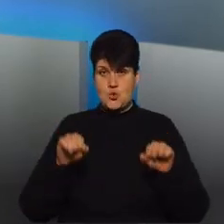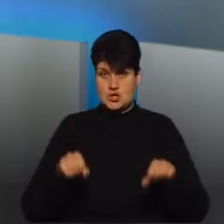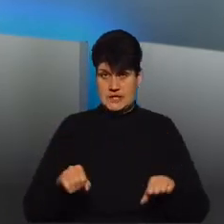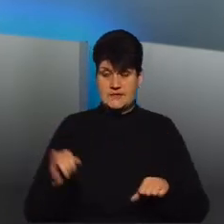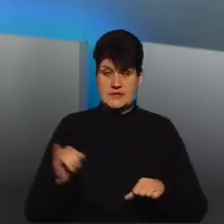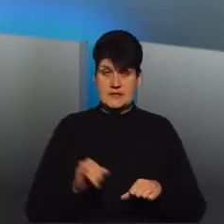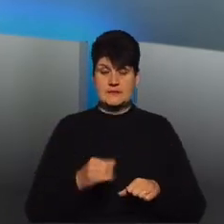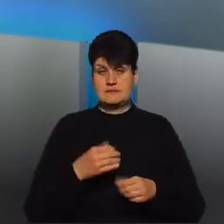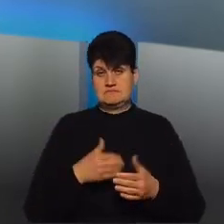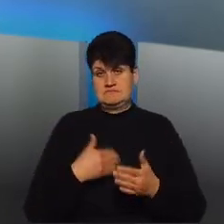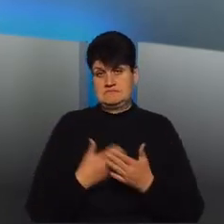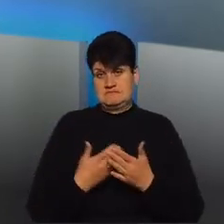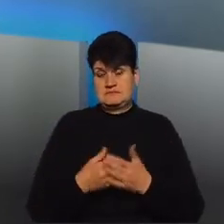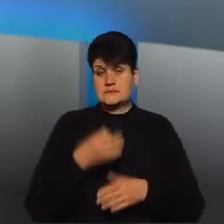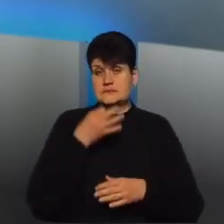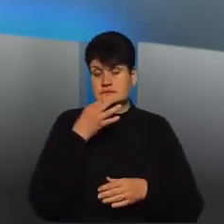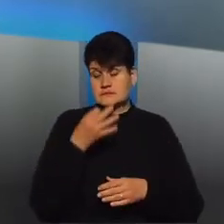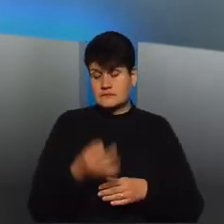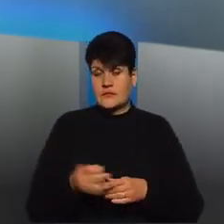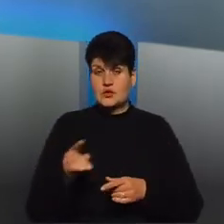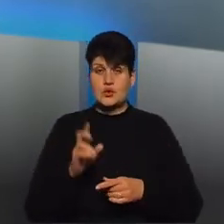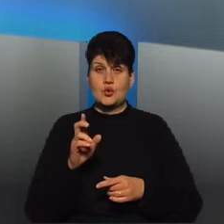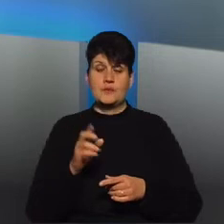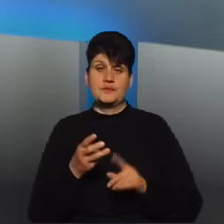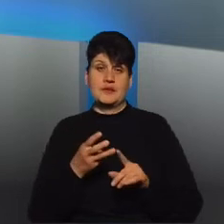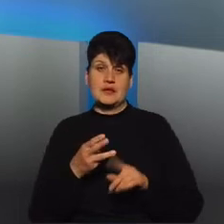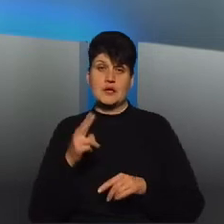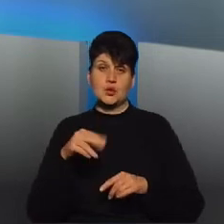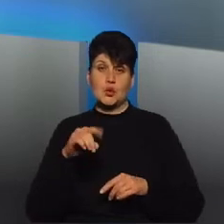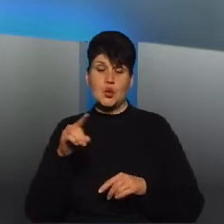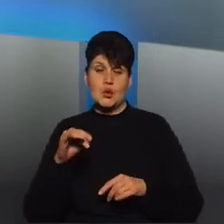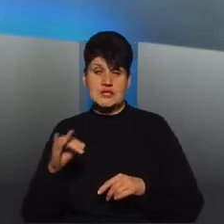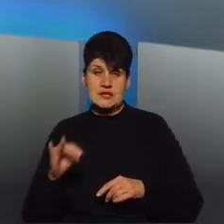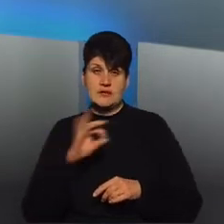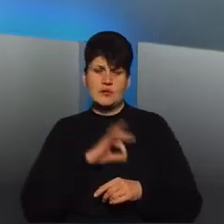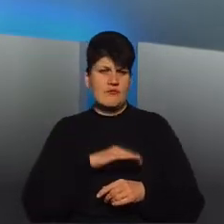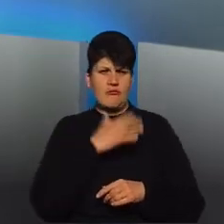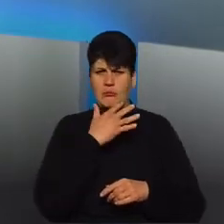просто приклади, що бустерні дози використовуються при багатьох